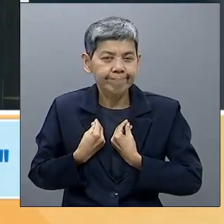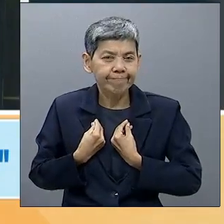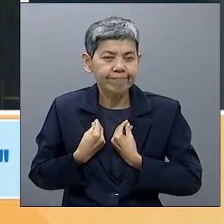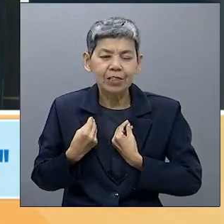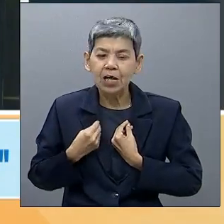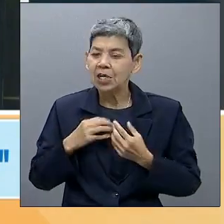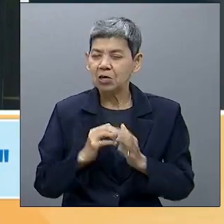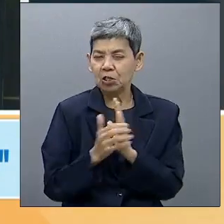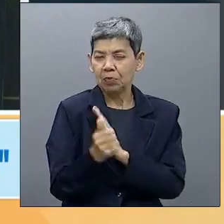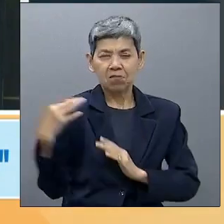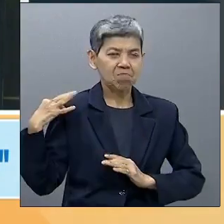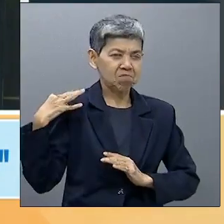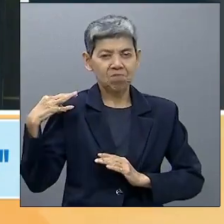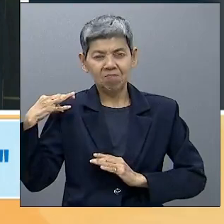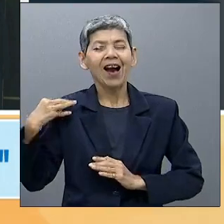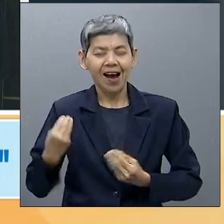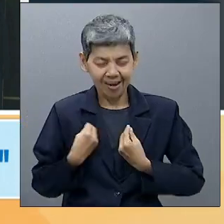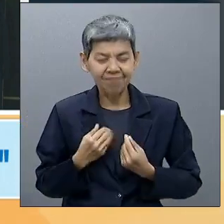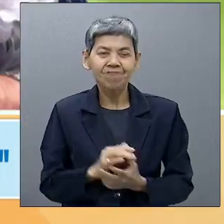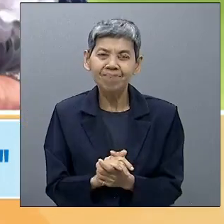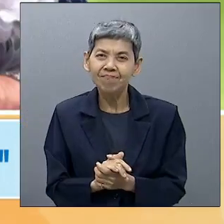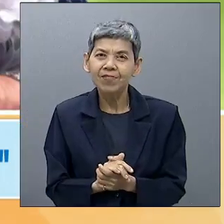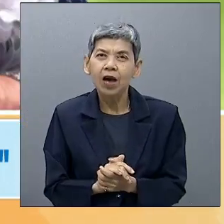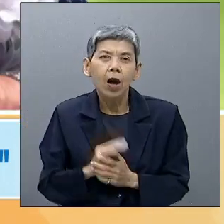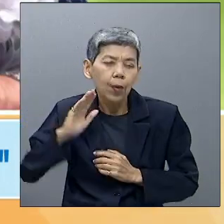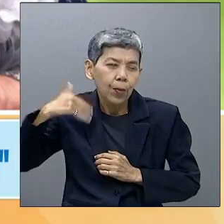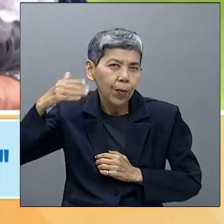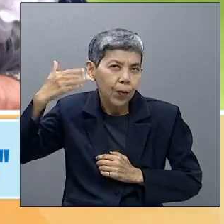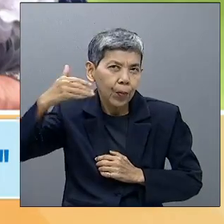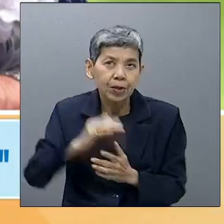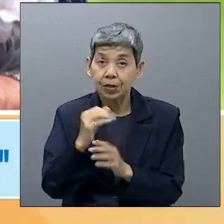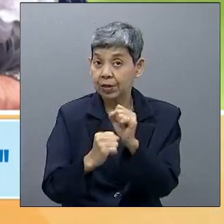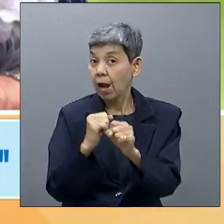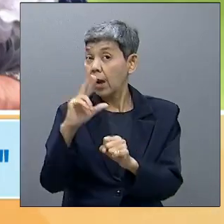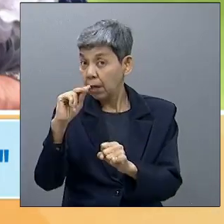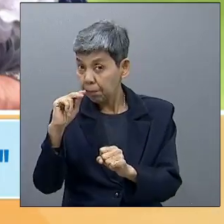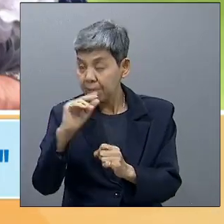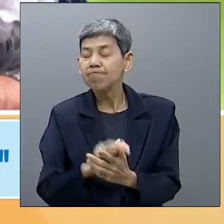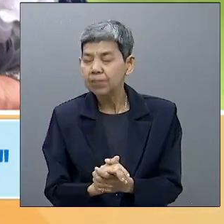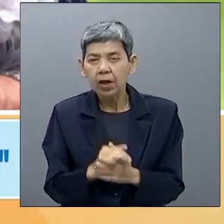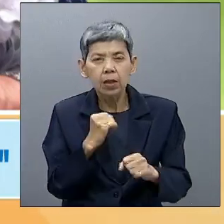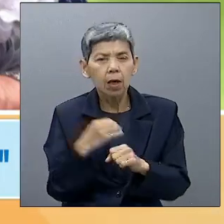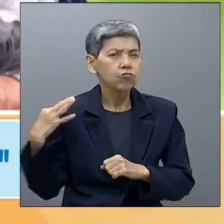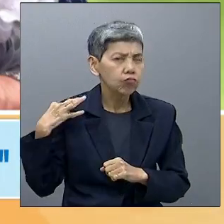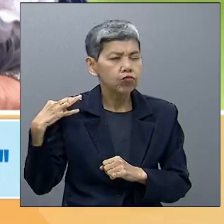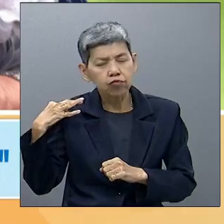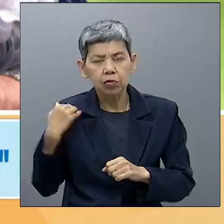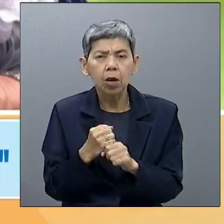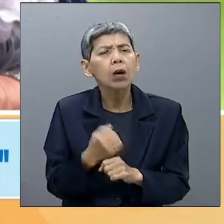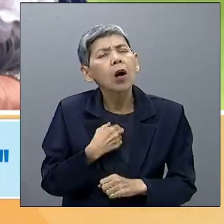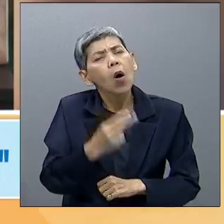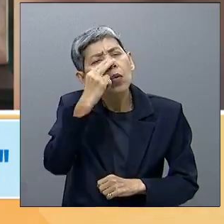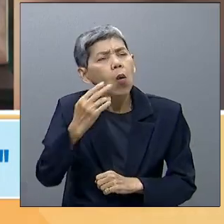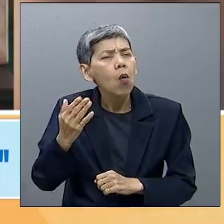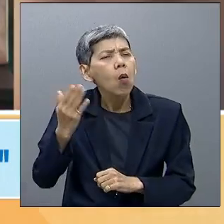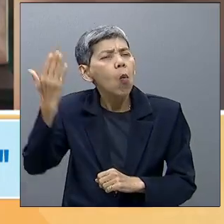างงามผู้เชี่ยวชาญการประกวดนางงามแบบนี ้นั่นหมายความว่าจากวันนั้นจนวันนี้30กว่าปีแล้วในแวดวงการประกวดนะคะพี่หนุ่มมองย้อนกลับ